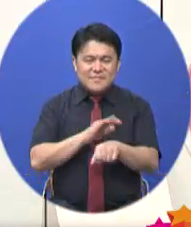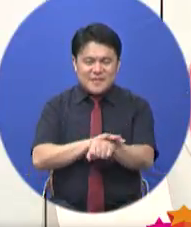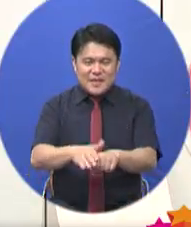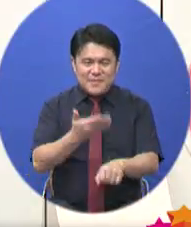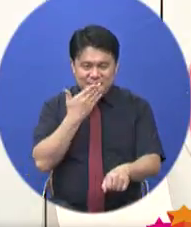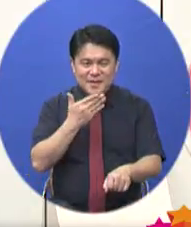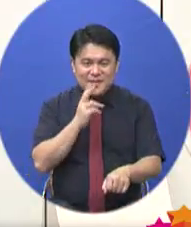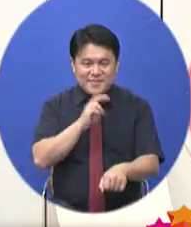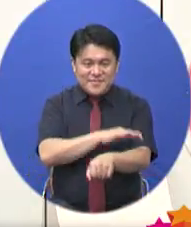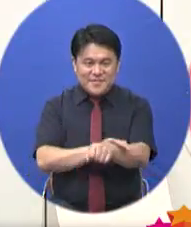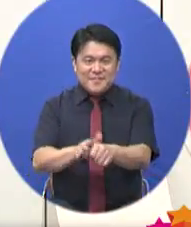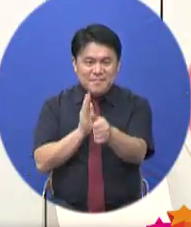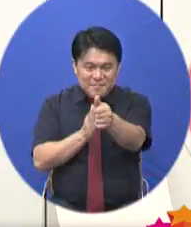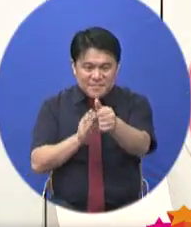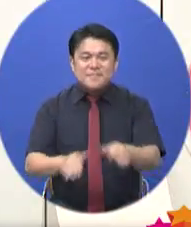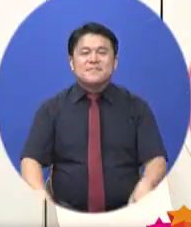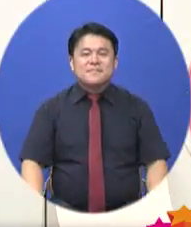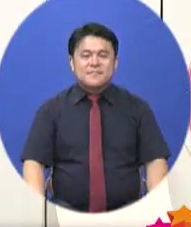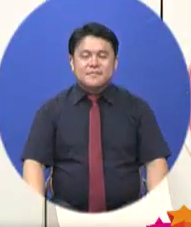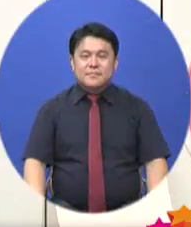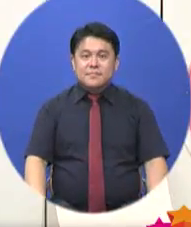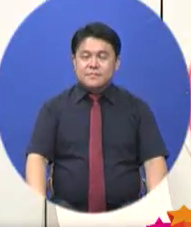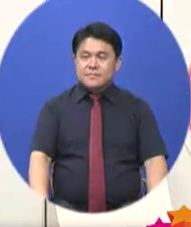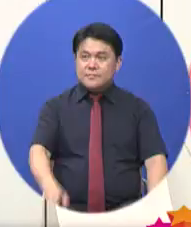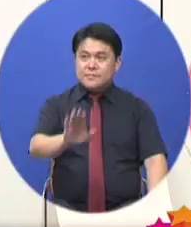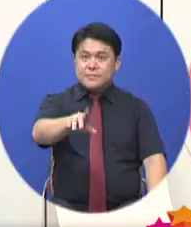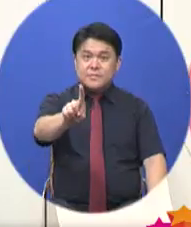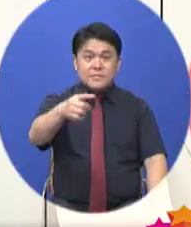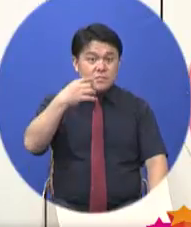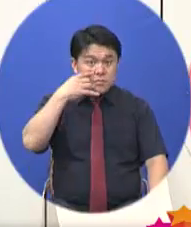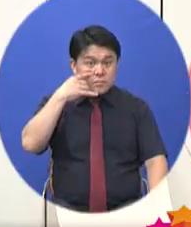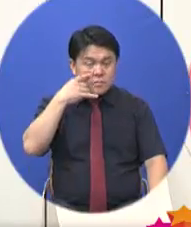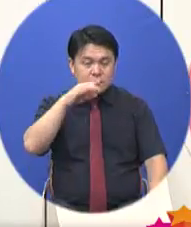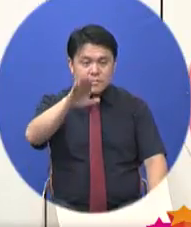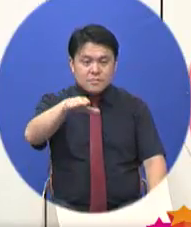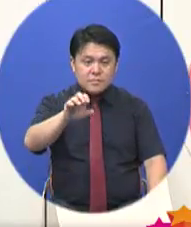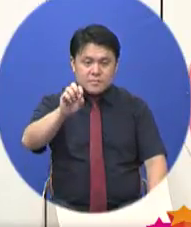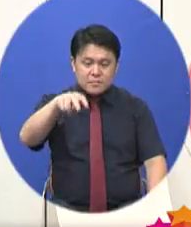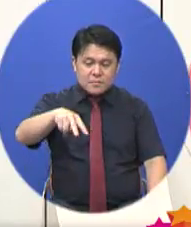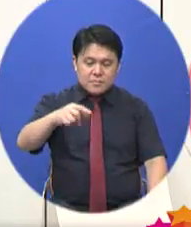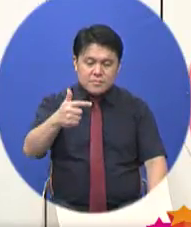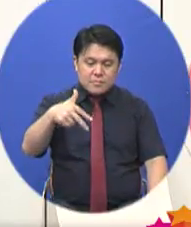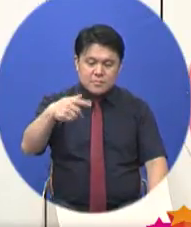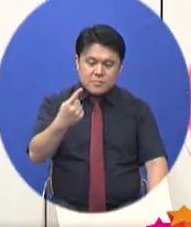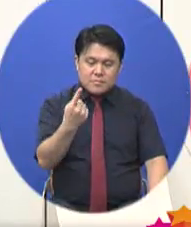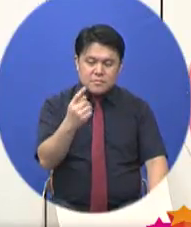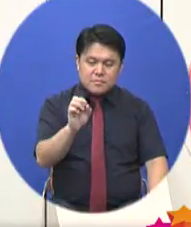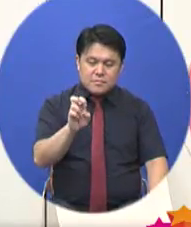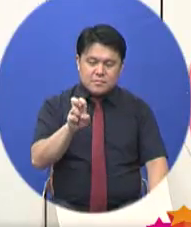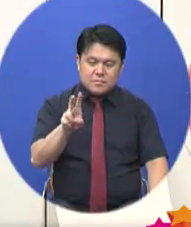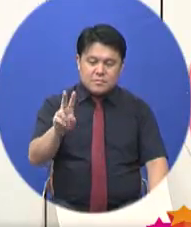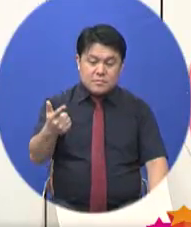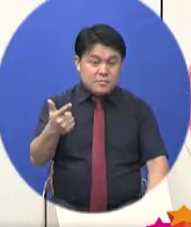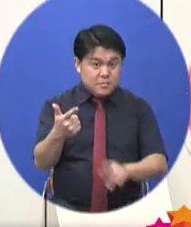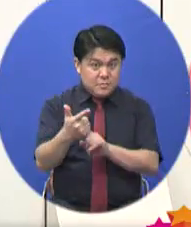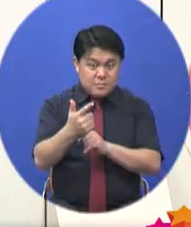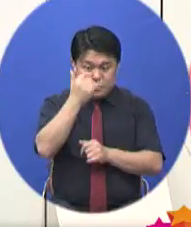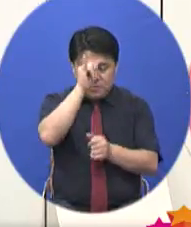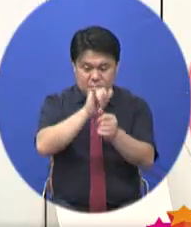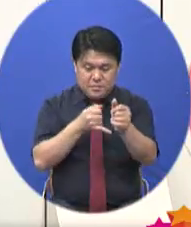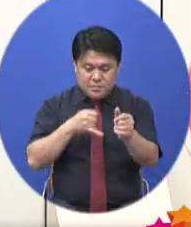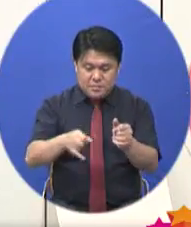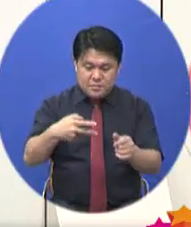겁니다. 자, 잘하십시오. 그러면은 궁금한 게 있는데요. 우리 네. 윤정면님은 이 효녀